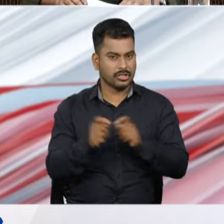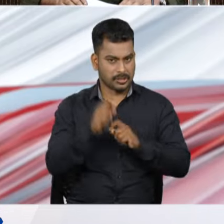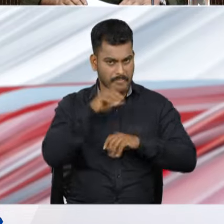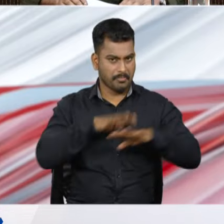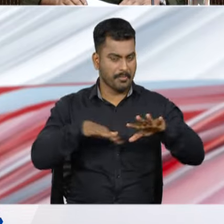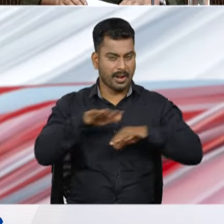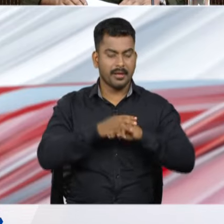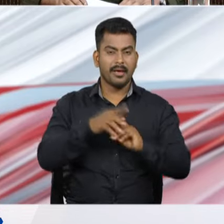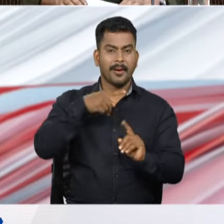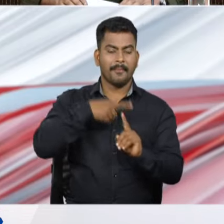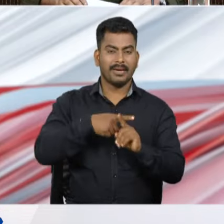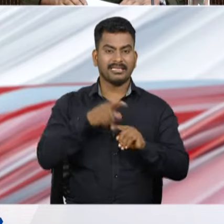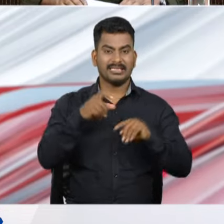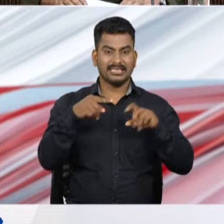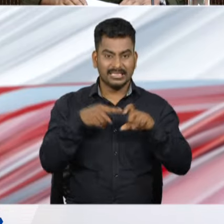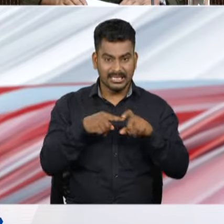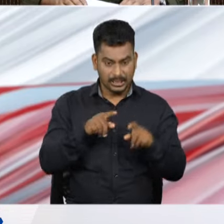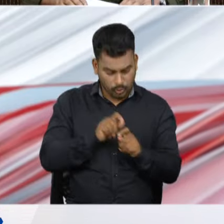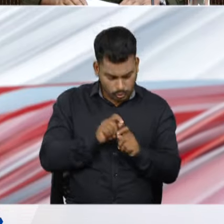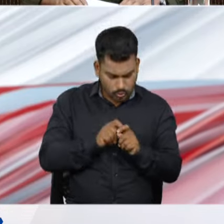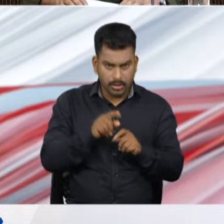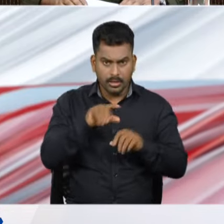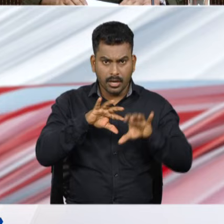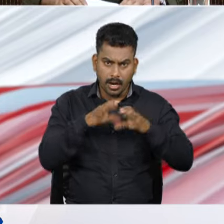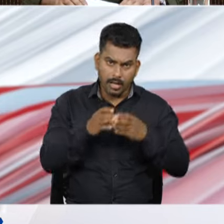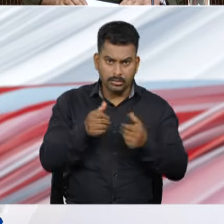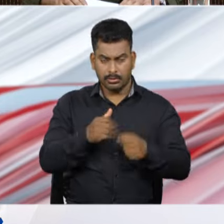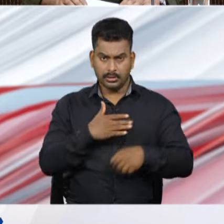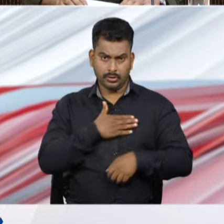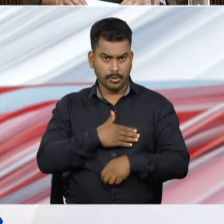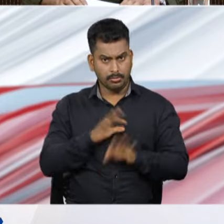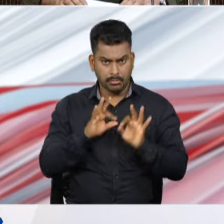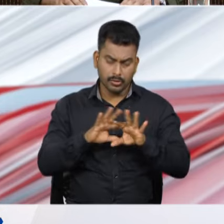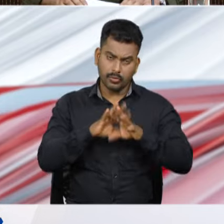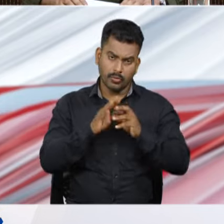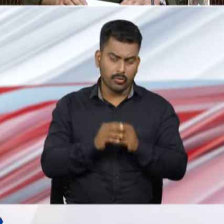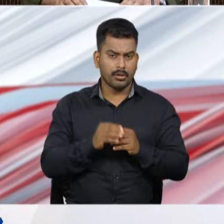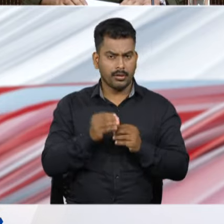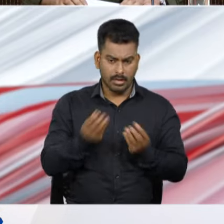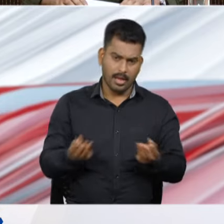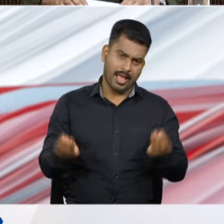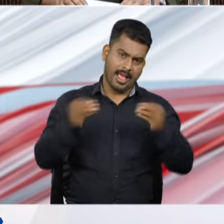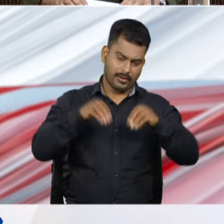അതിനൊപ്പം നിരന്തര മൂല്യനിർണ്ണയത്തിൻ്റെ മാർക്ക് കൂടി ചേർത്തായിരിക്കും ഫലം കണക്കാക്കുക.